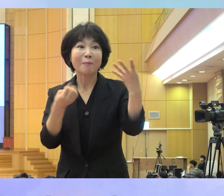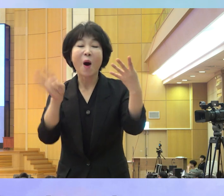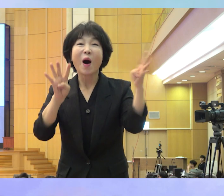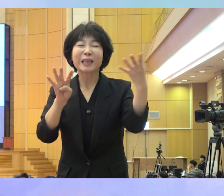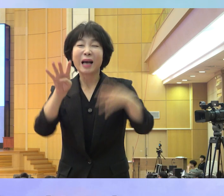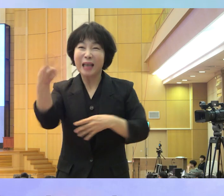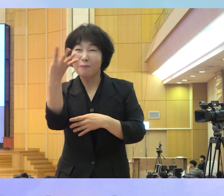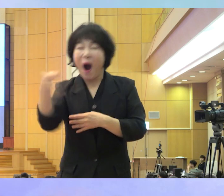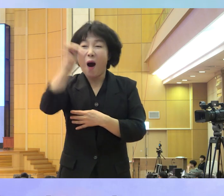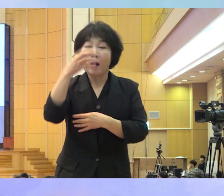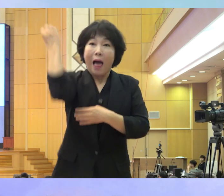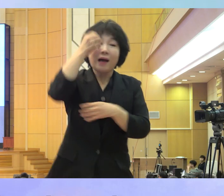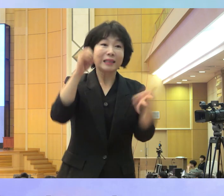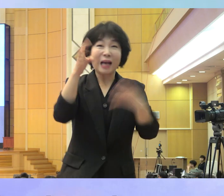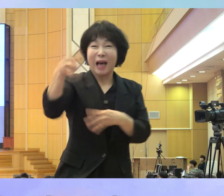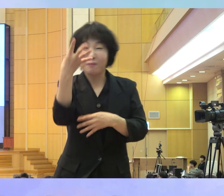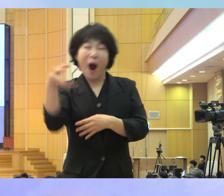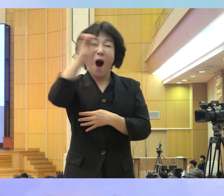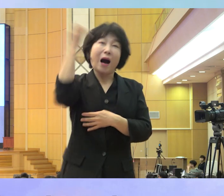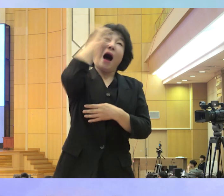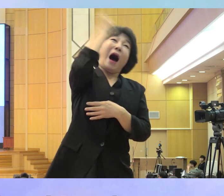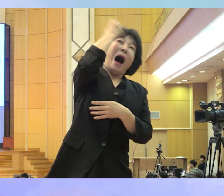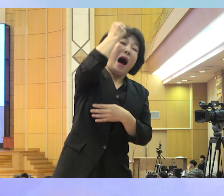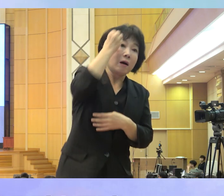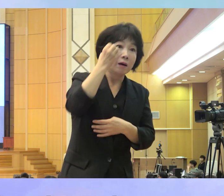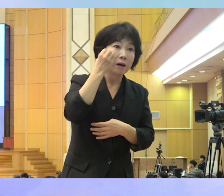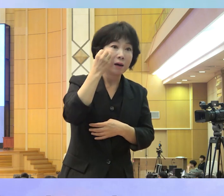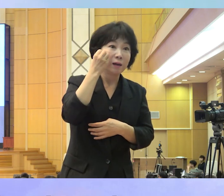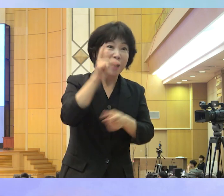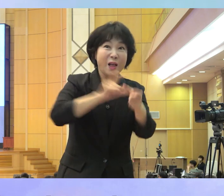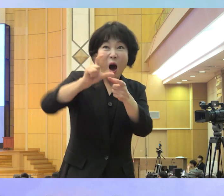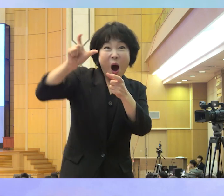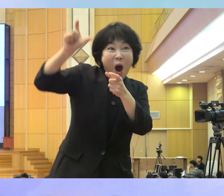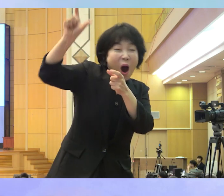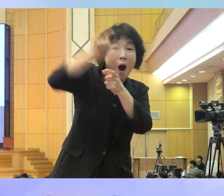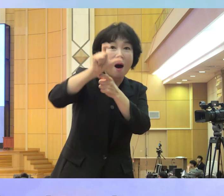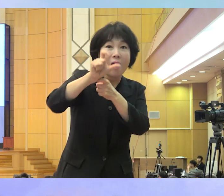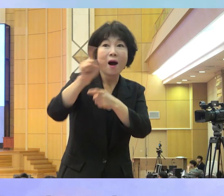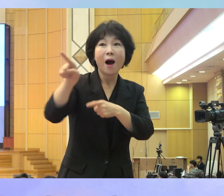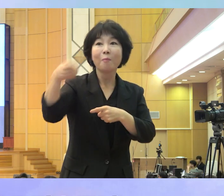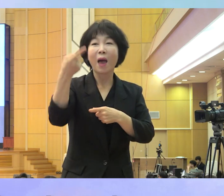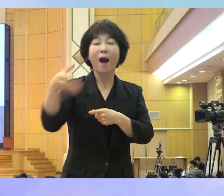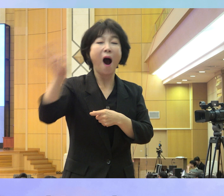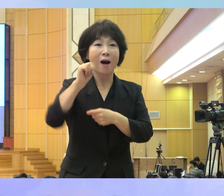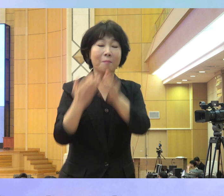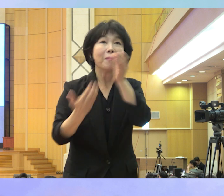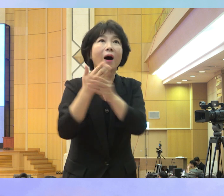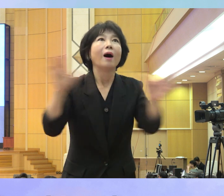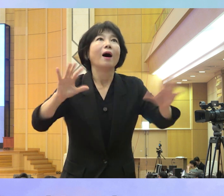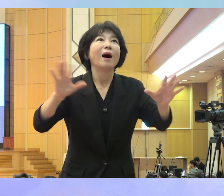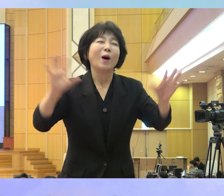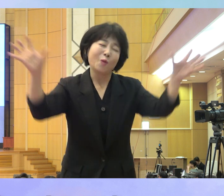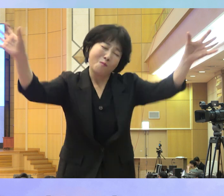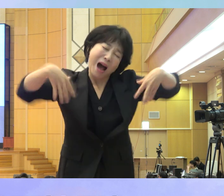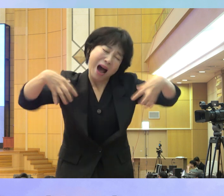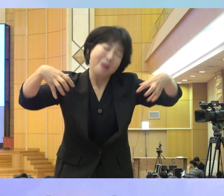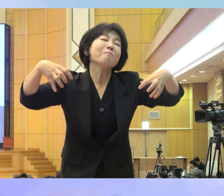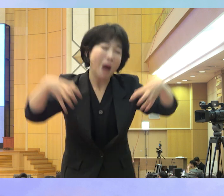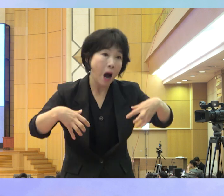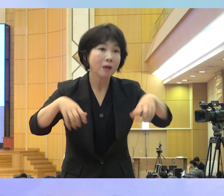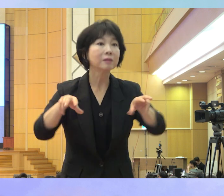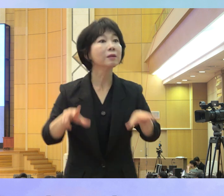여러분, 400원짜리가 지금 평당 10만 원이 됐다니까. 그래서 100억이 생겨가지고 그 돈으로